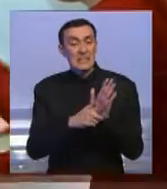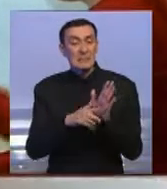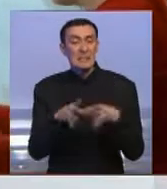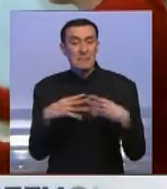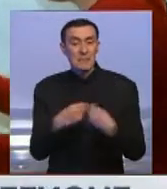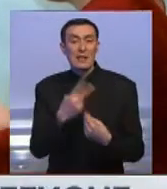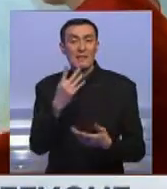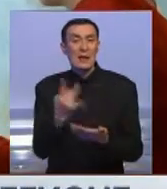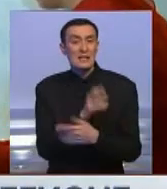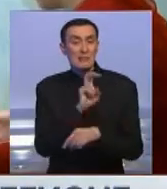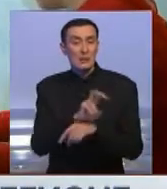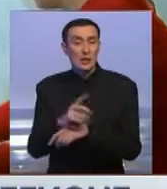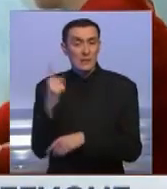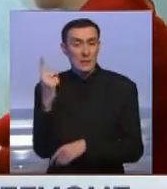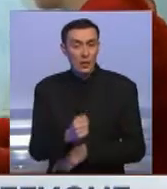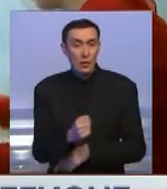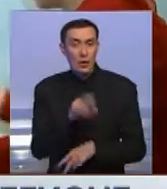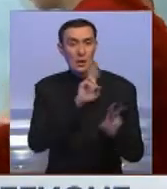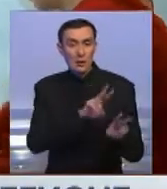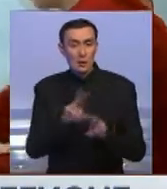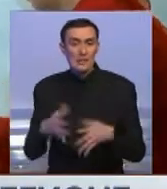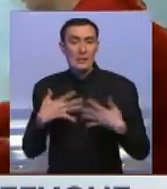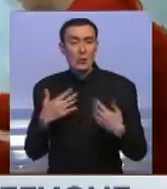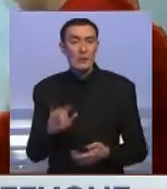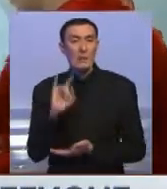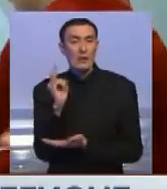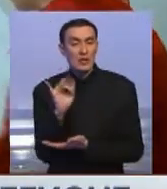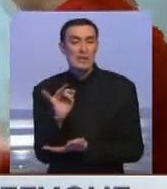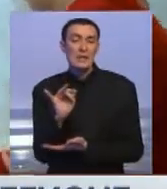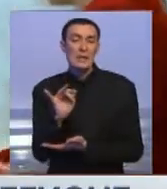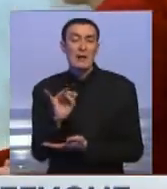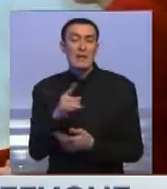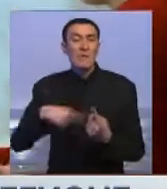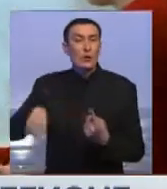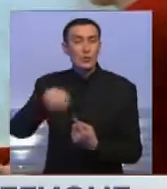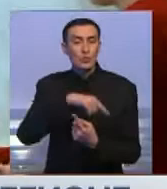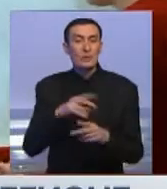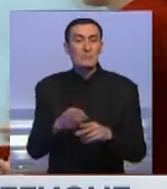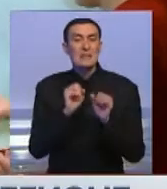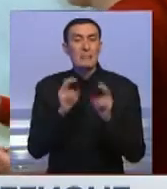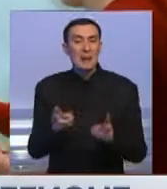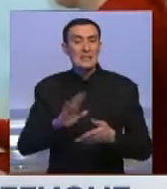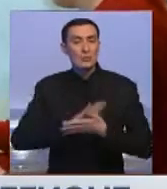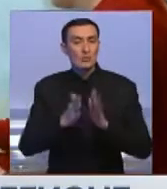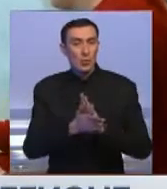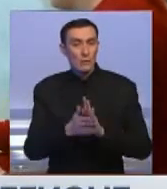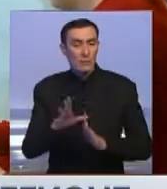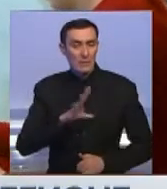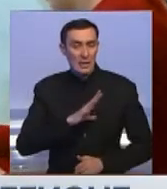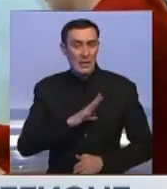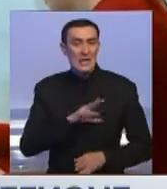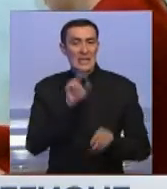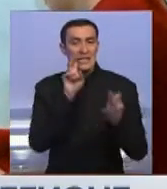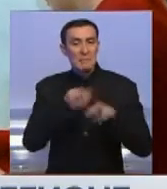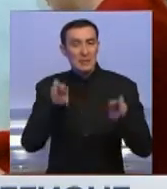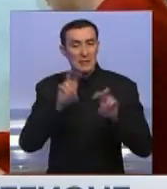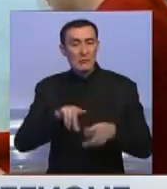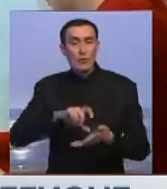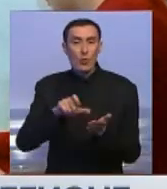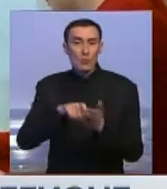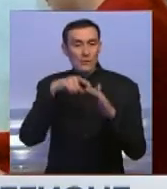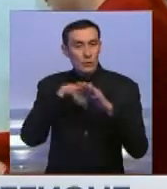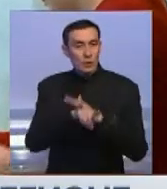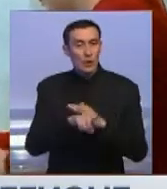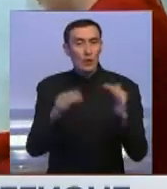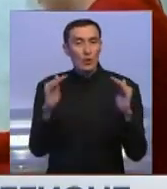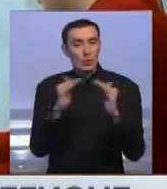их 2 раза в неделю. Под контролем не только здоровье малыша, но и создание вокруг него безопасной среды. Приходится инспектировать комнаты в доме,